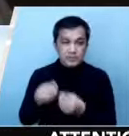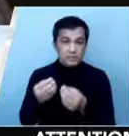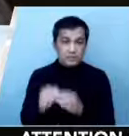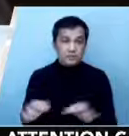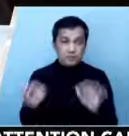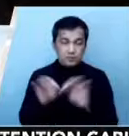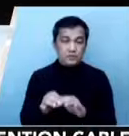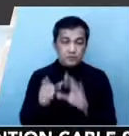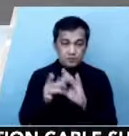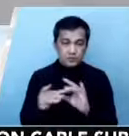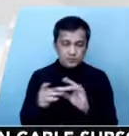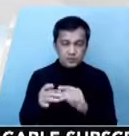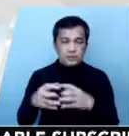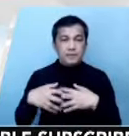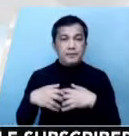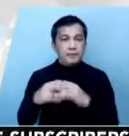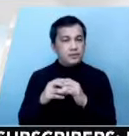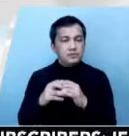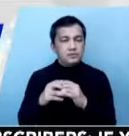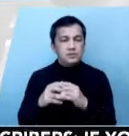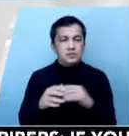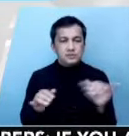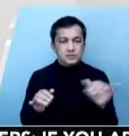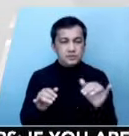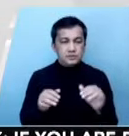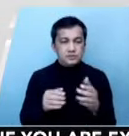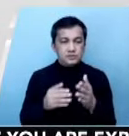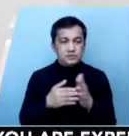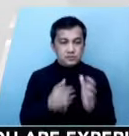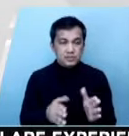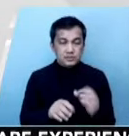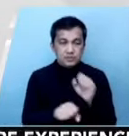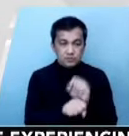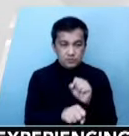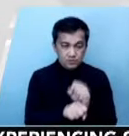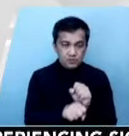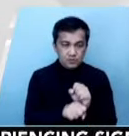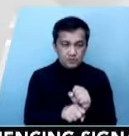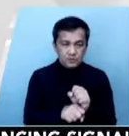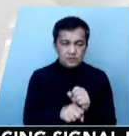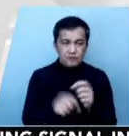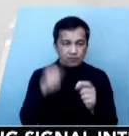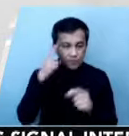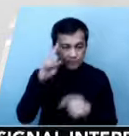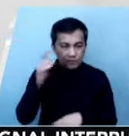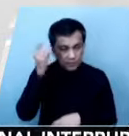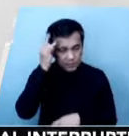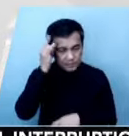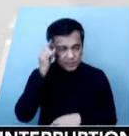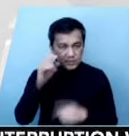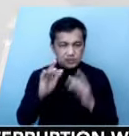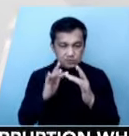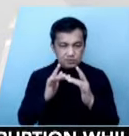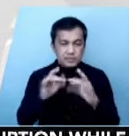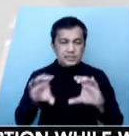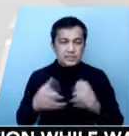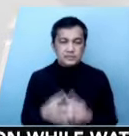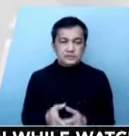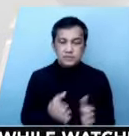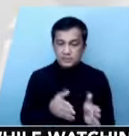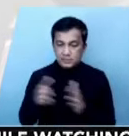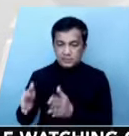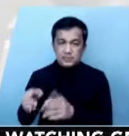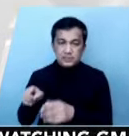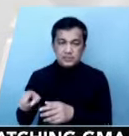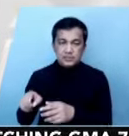ng pagbangon. Tulad ng estudyanteng nagtatrabaho para may pang wifi sa online class. At isa pang nag-aarkila